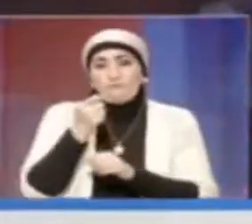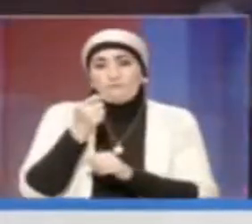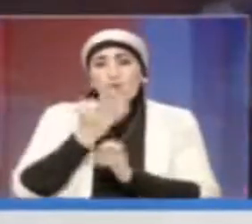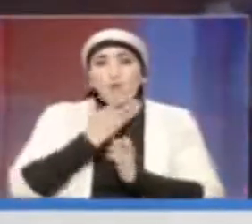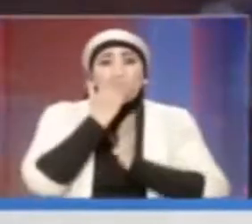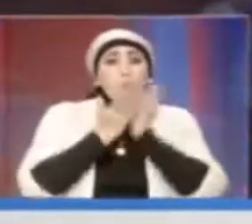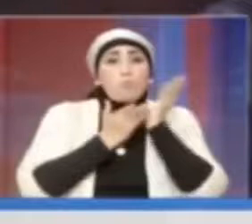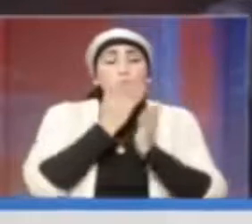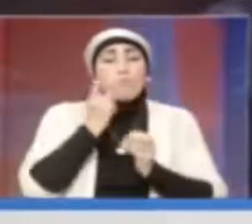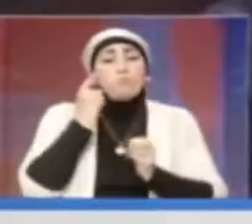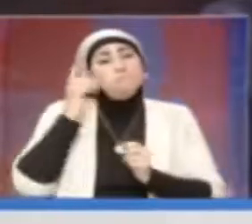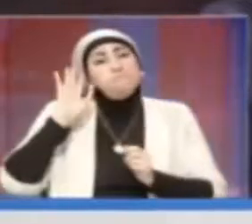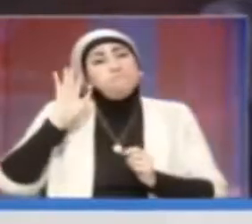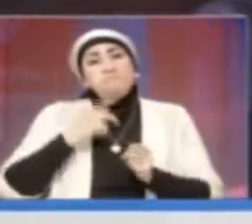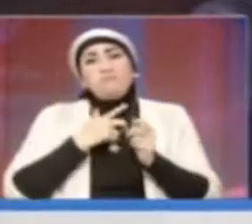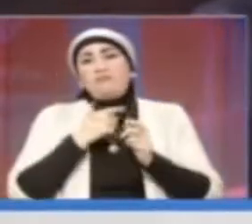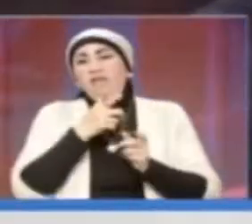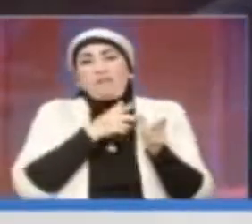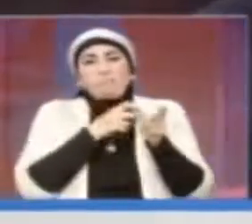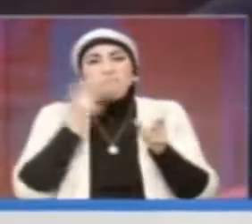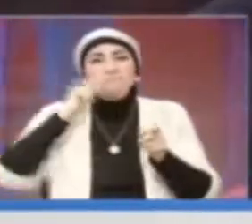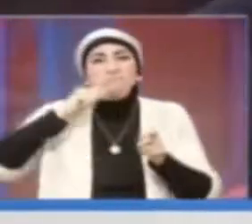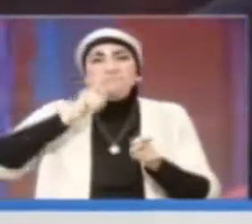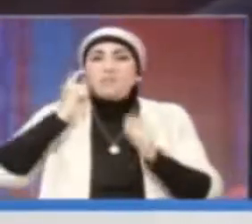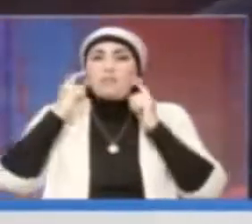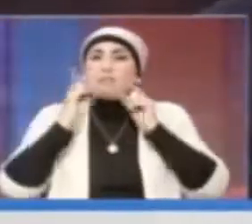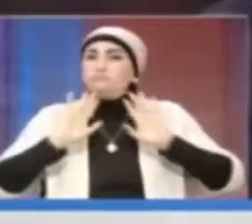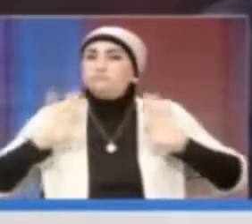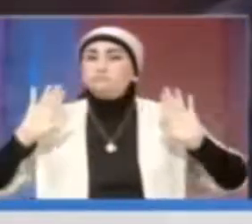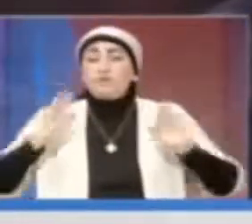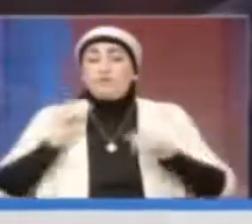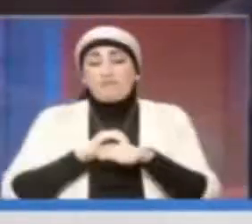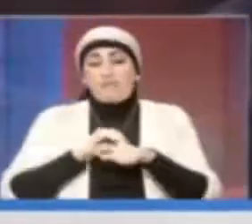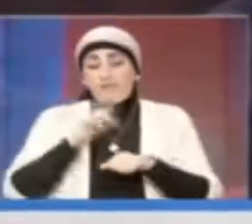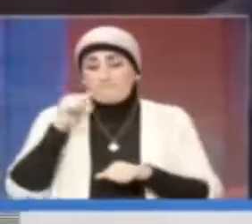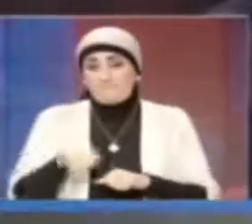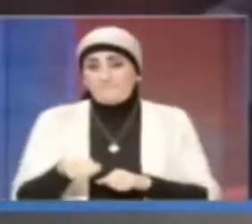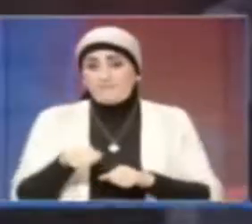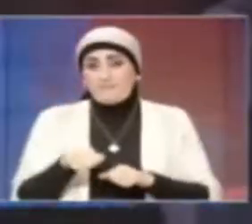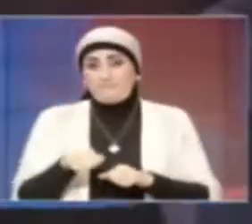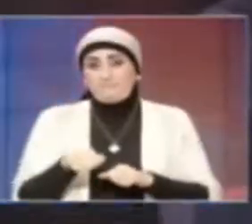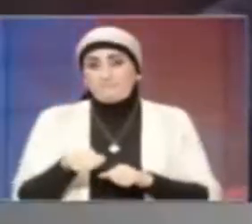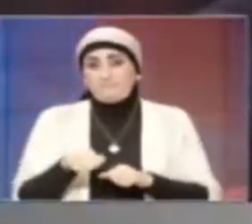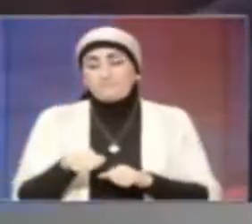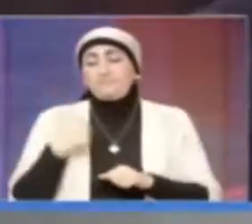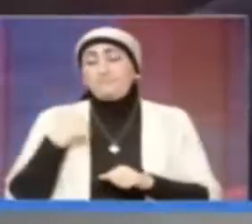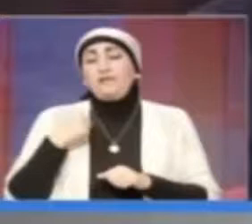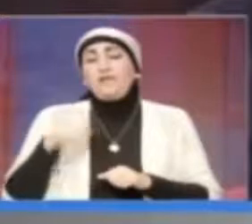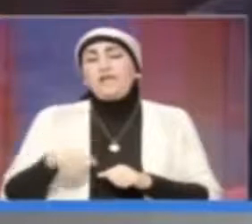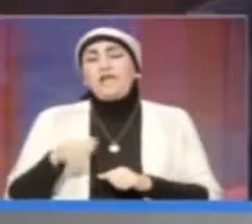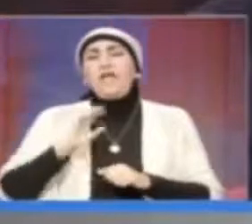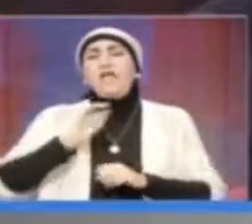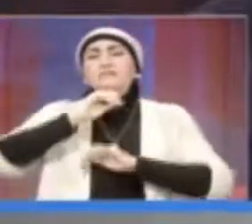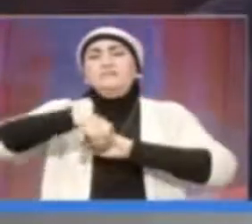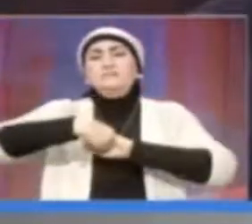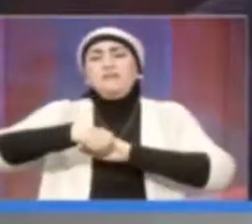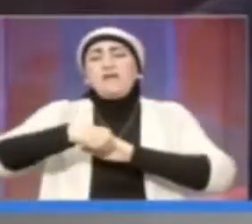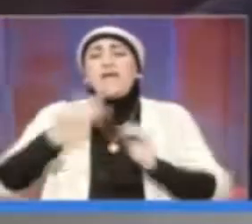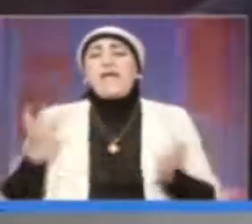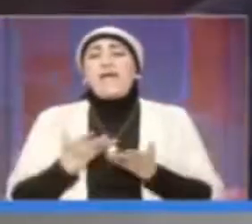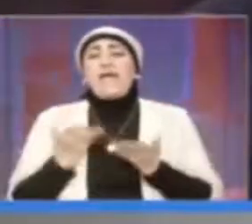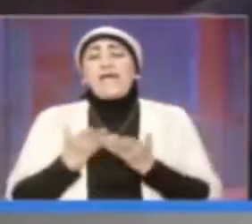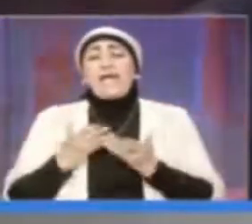وتنفقها الله أعلم على أي شيء كانت تنفقها. أما مسألة صدقة الفطر وهي الأولى من نوعها في هذا